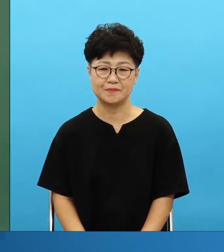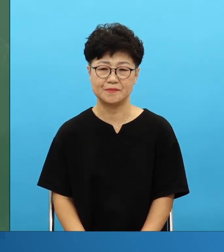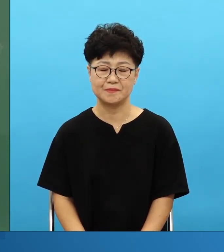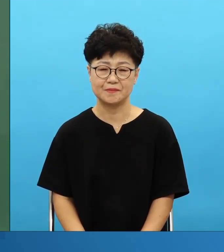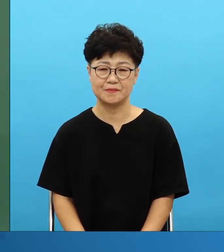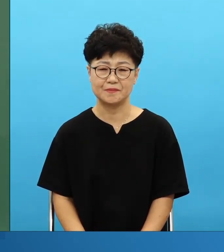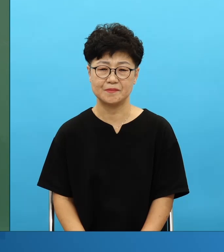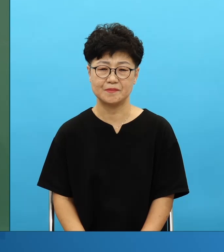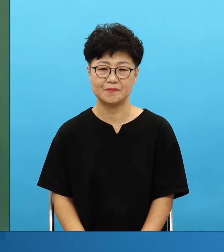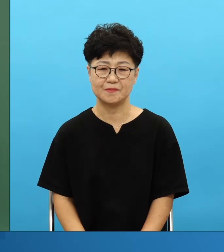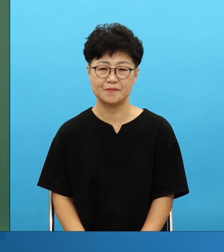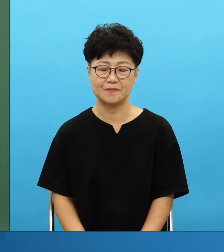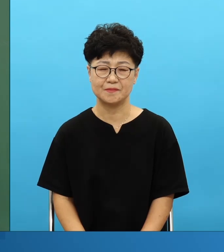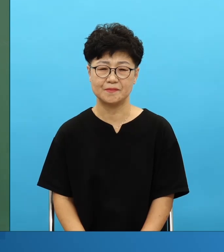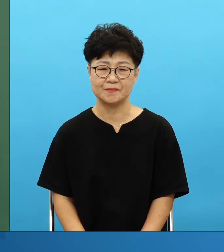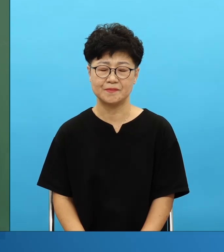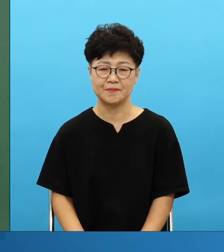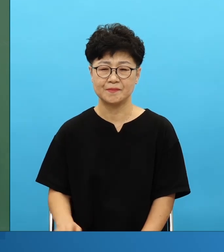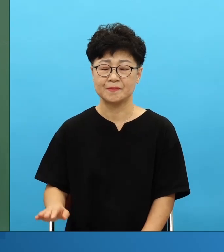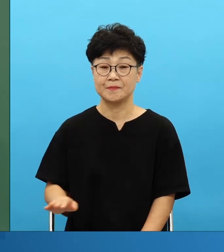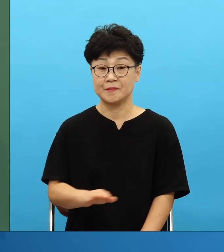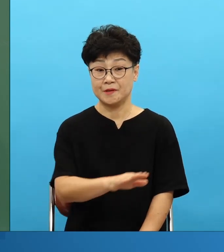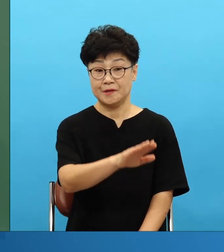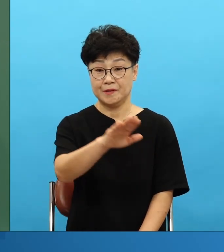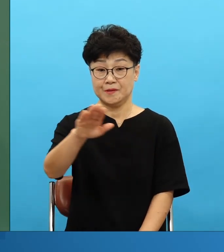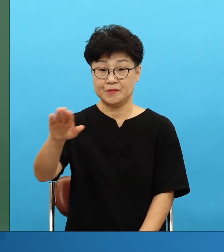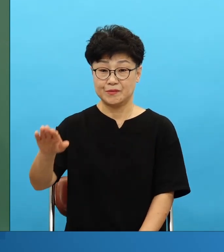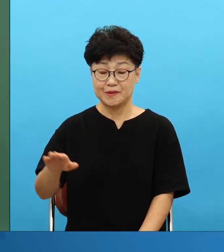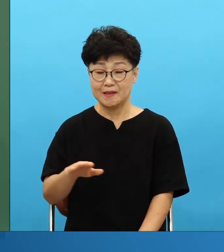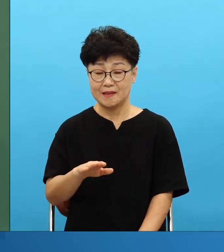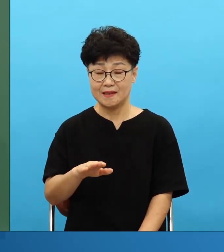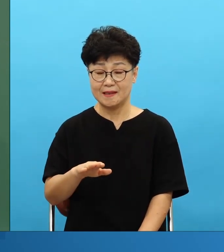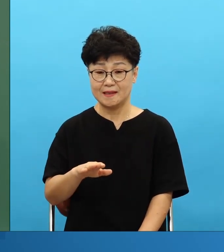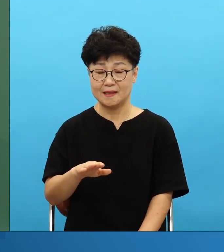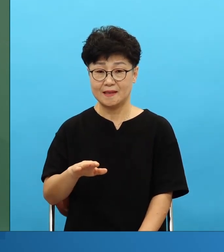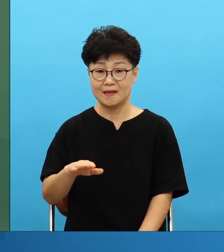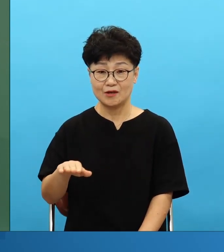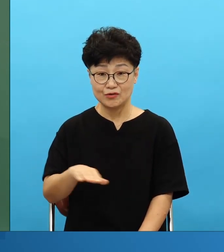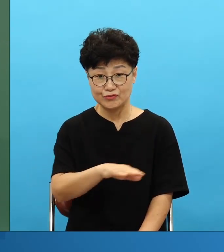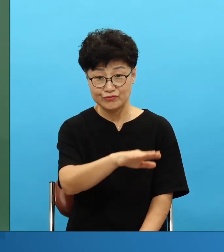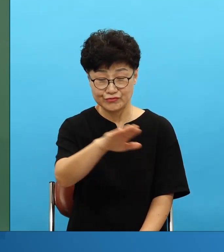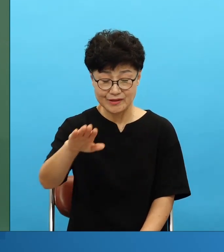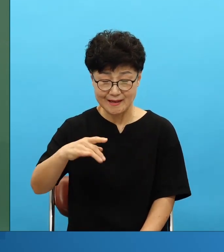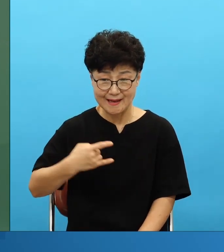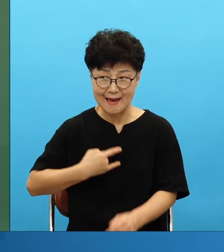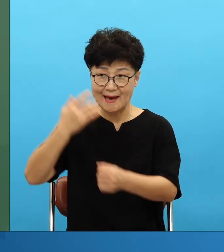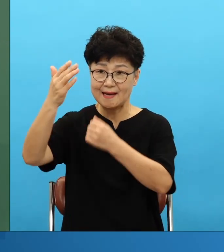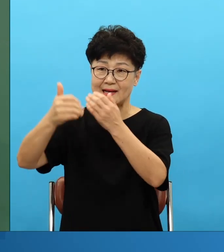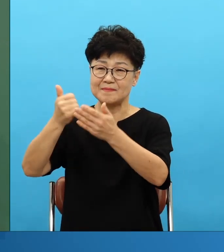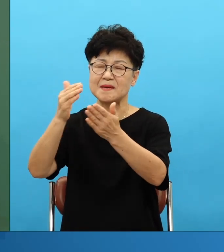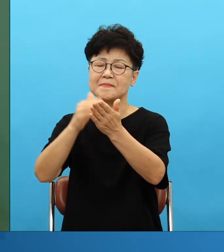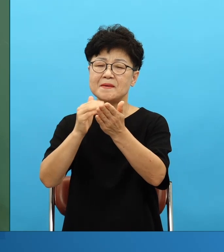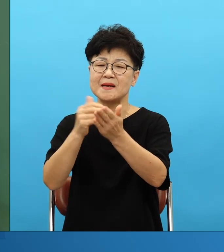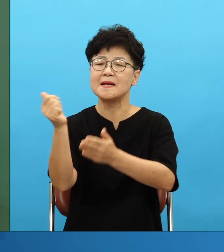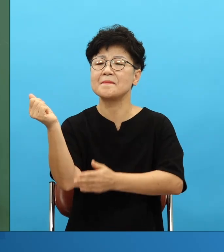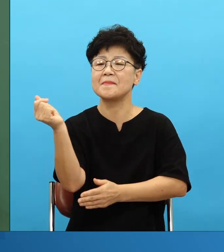can't keep doing that. 우리가 이 길을 갈 때 하나님은 우리에게 비밀 몇 가지를 준 겁니다. And as we go along this way, there are a few secrets that the